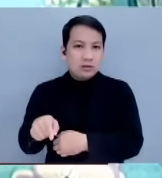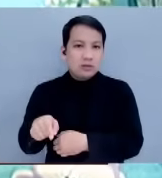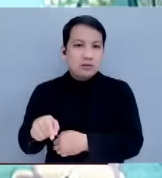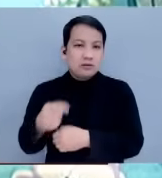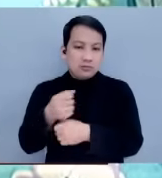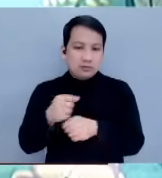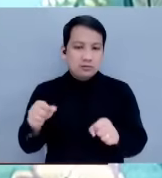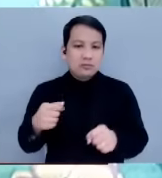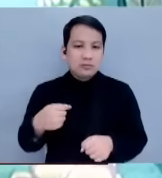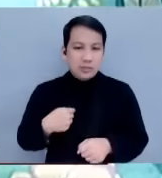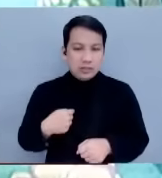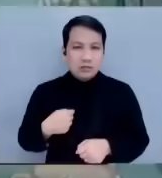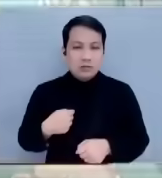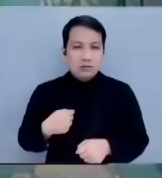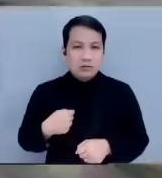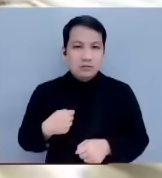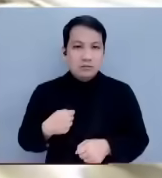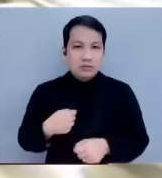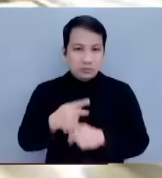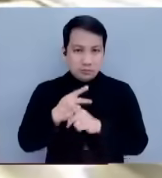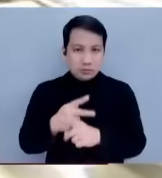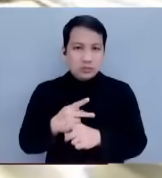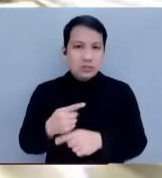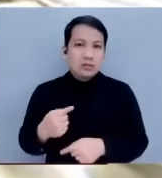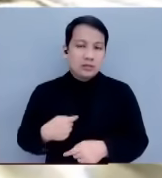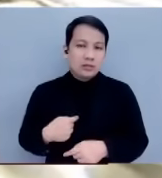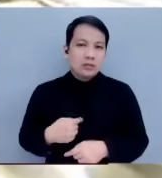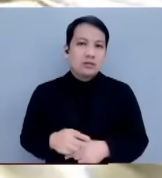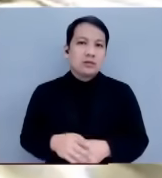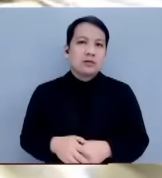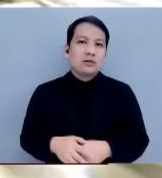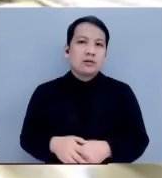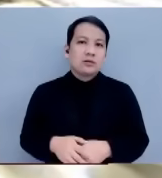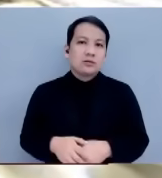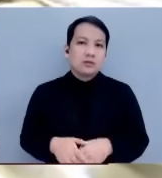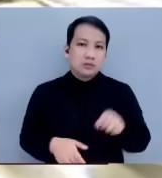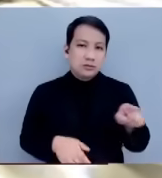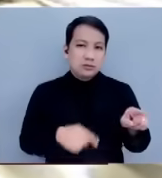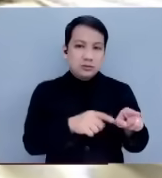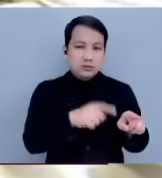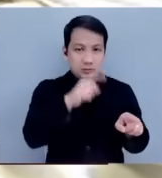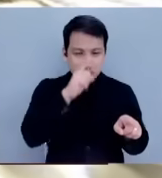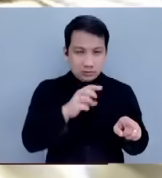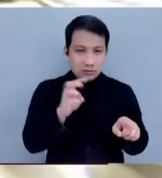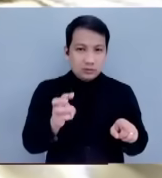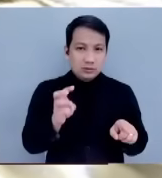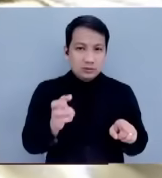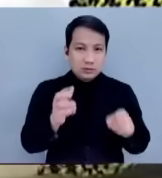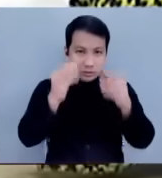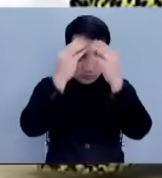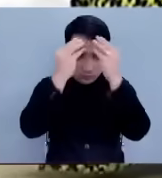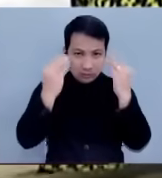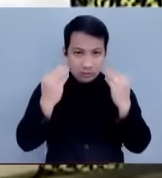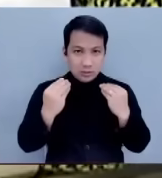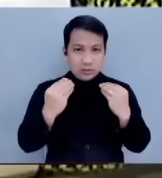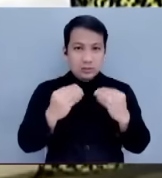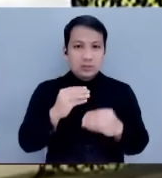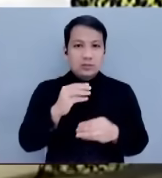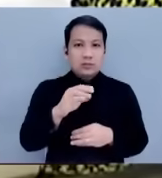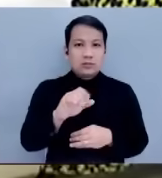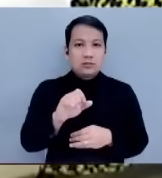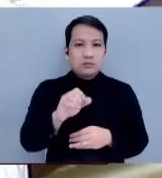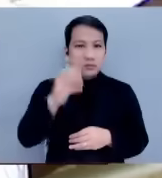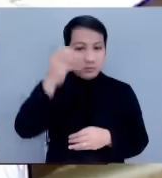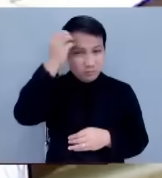or nag-protect sa akin. Ang 60 anyos naman na madreng si Sister Maria Obeha na mamagapa ang